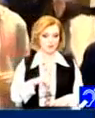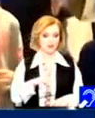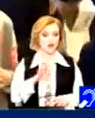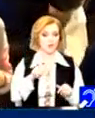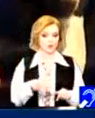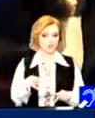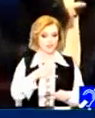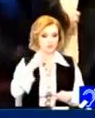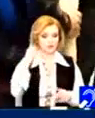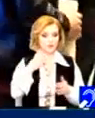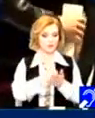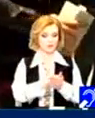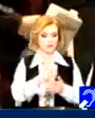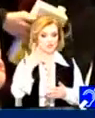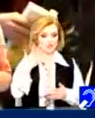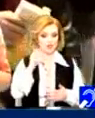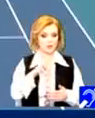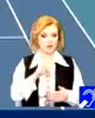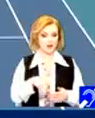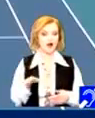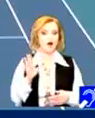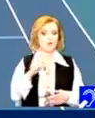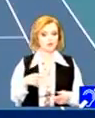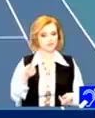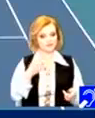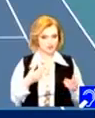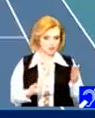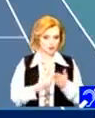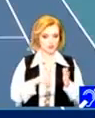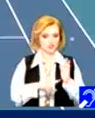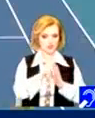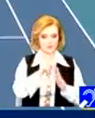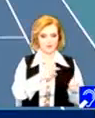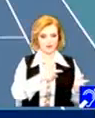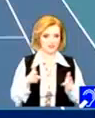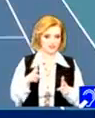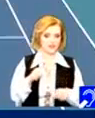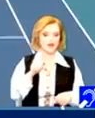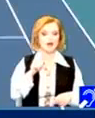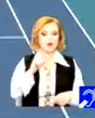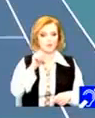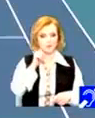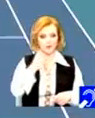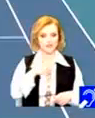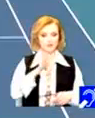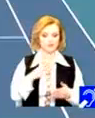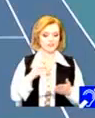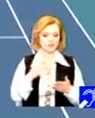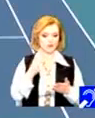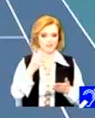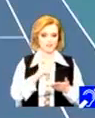în Republica Moldova până pe 5 aprilie, după care își va relua pregătirile. Mâine, tenismenul basarabean va lua parte la un